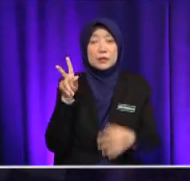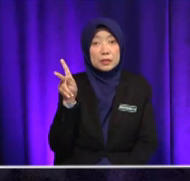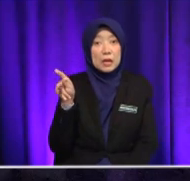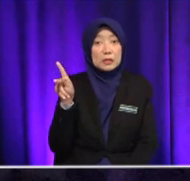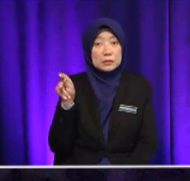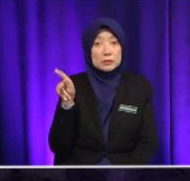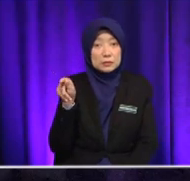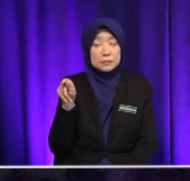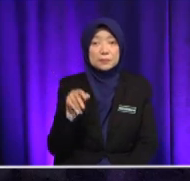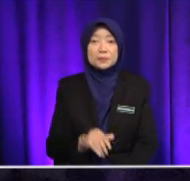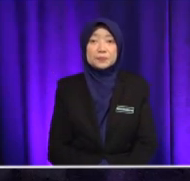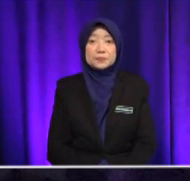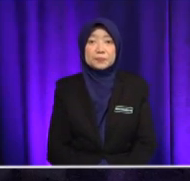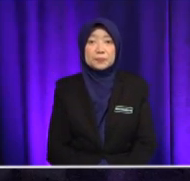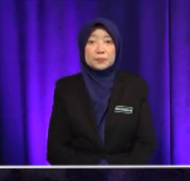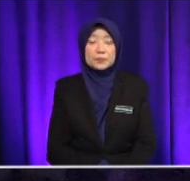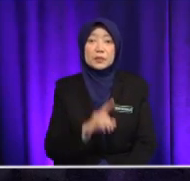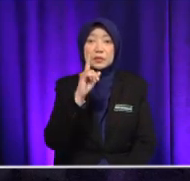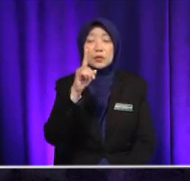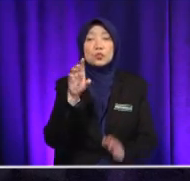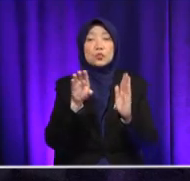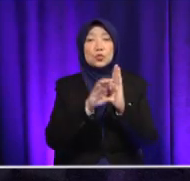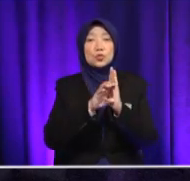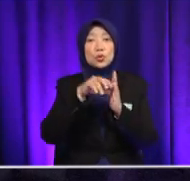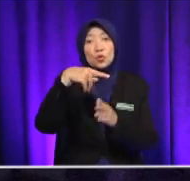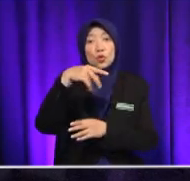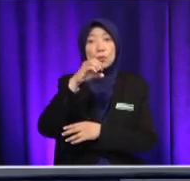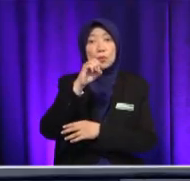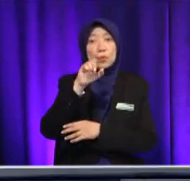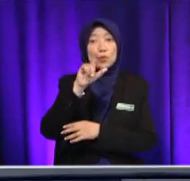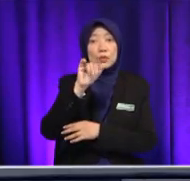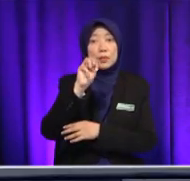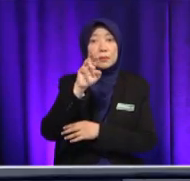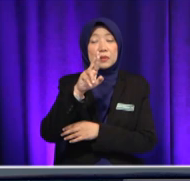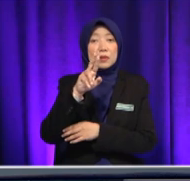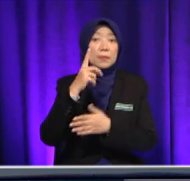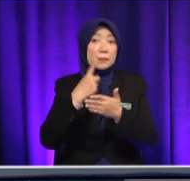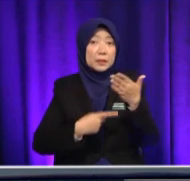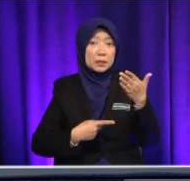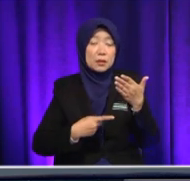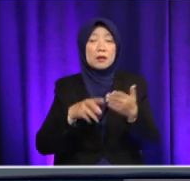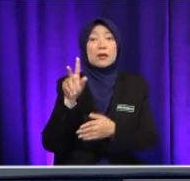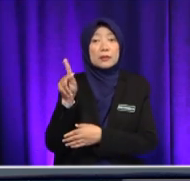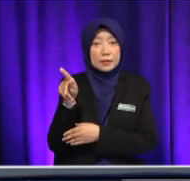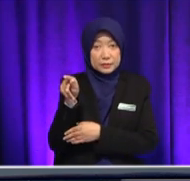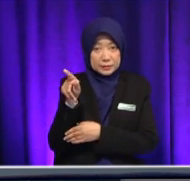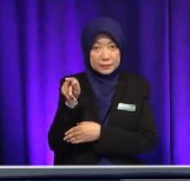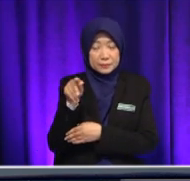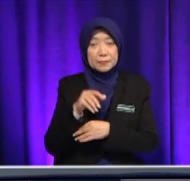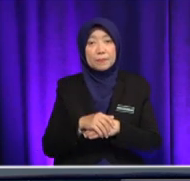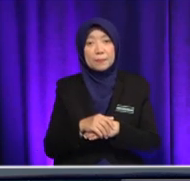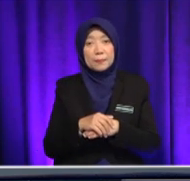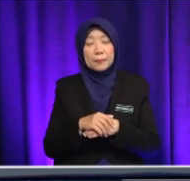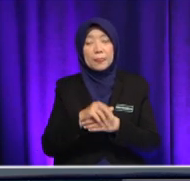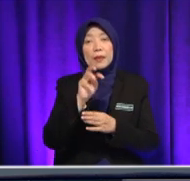So, salah satu daripada contoh polimer semula jadi itu adalah kanji. Oh. Okey. Monomernya